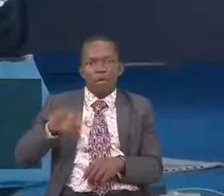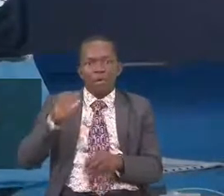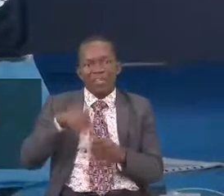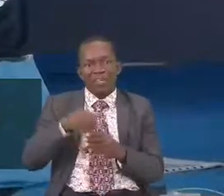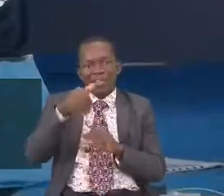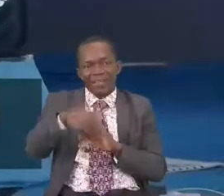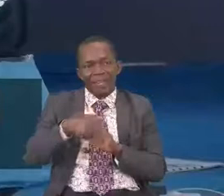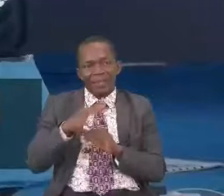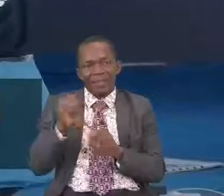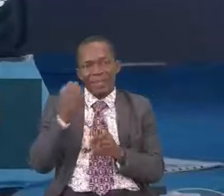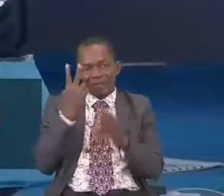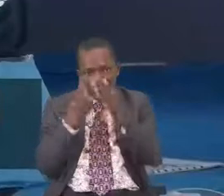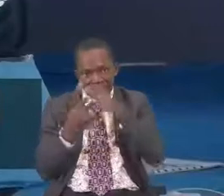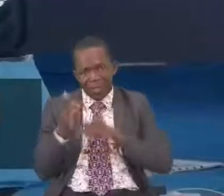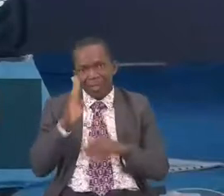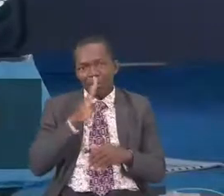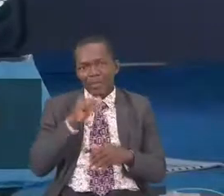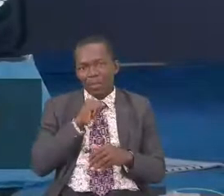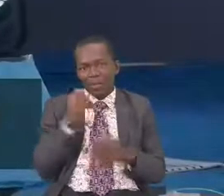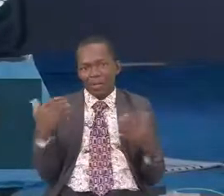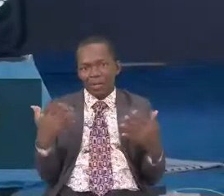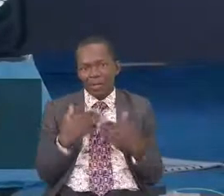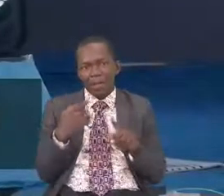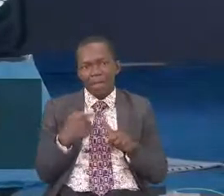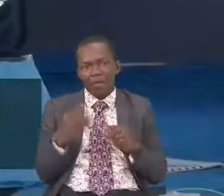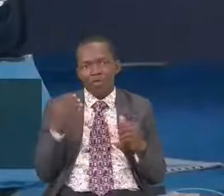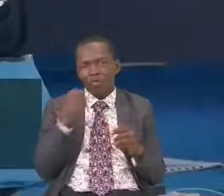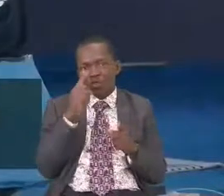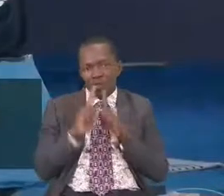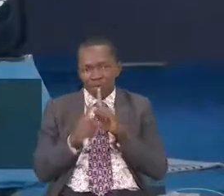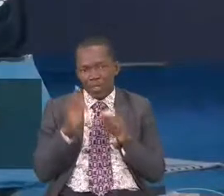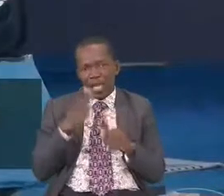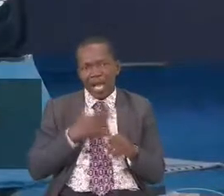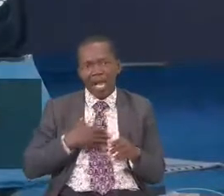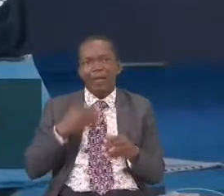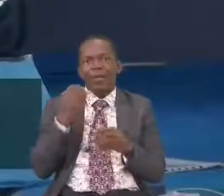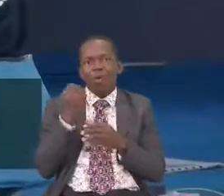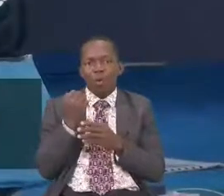point, mais parle et ne te tais point. Car,